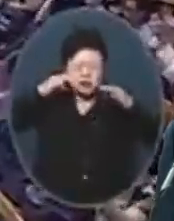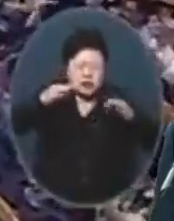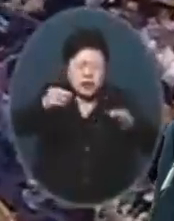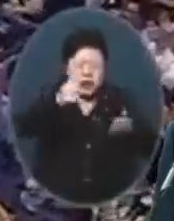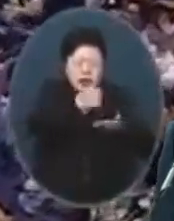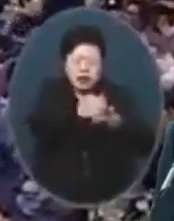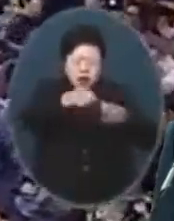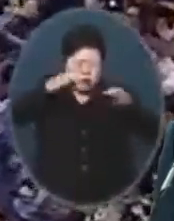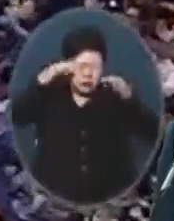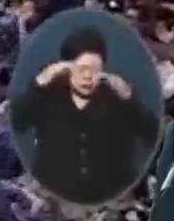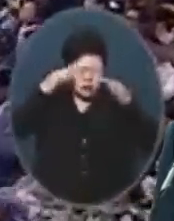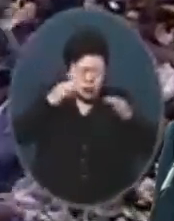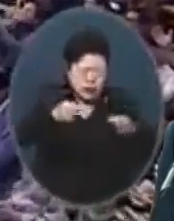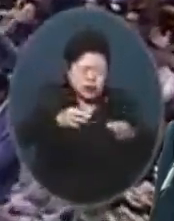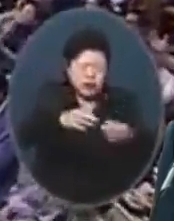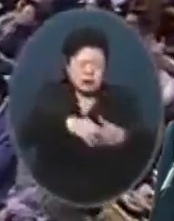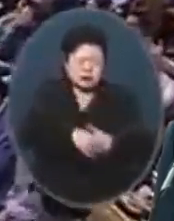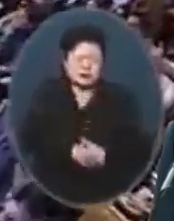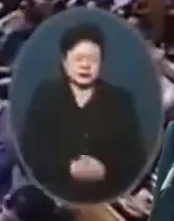주여, 주여.